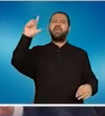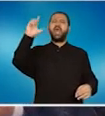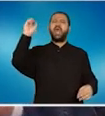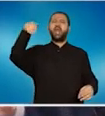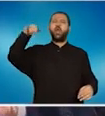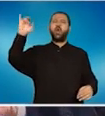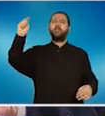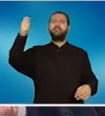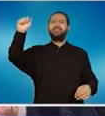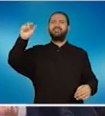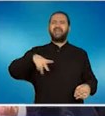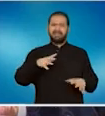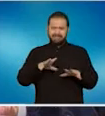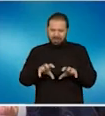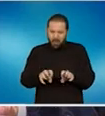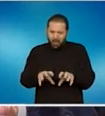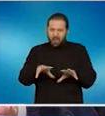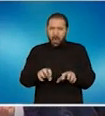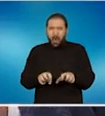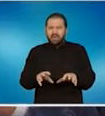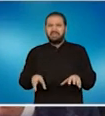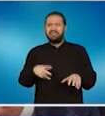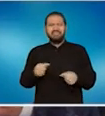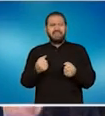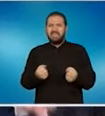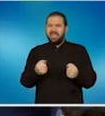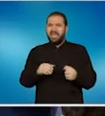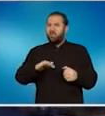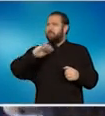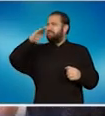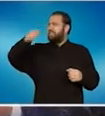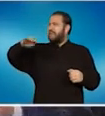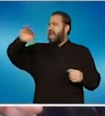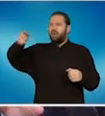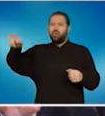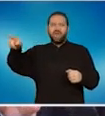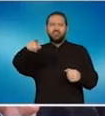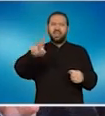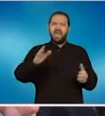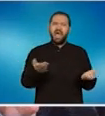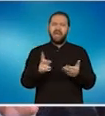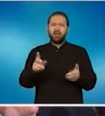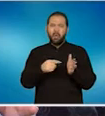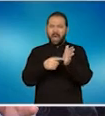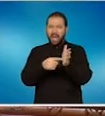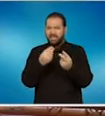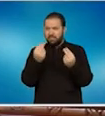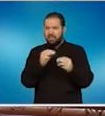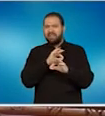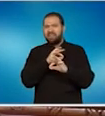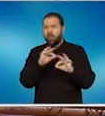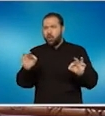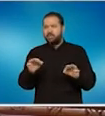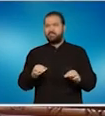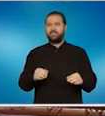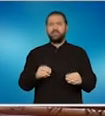surpă, totul e noroios, totul e cenușiu. Sunt dealurile acelea care n-arată deloc bine. Și cu toate acestea, numai